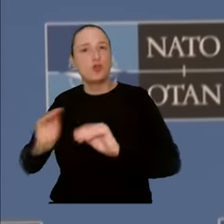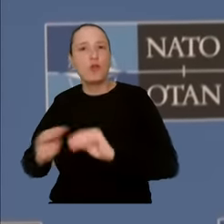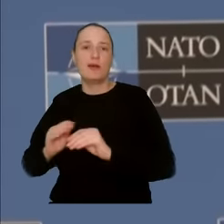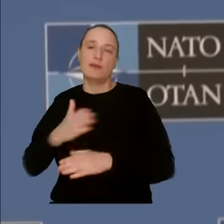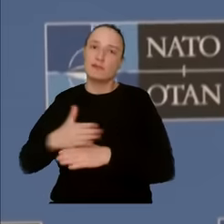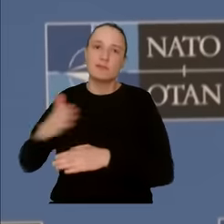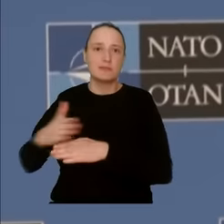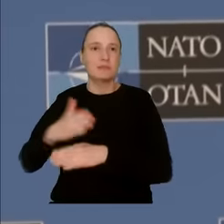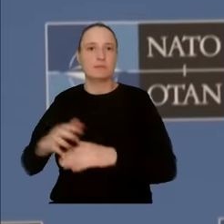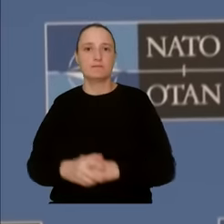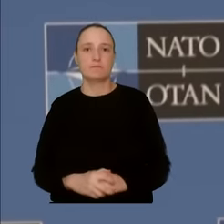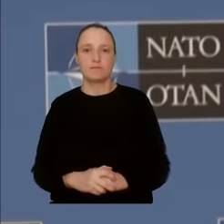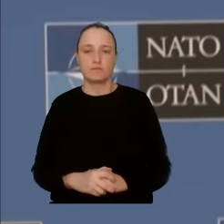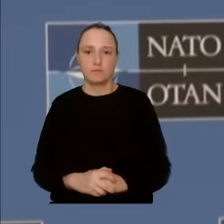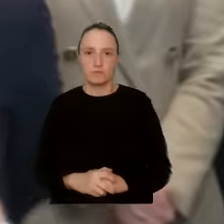tygodniach.